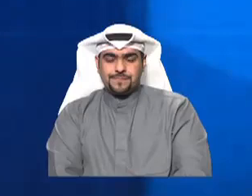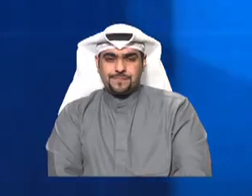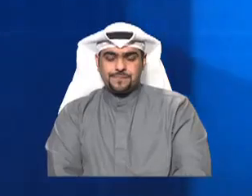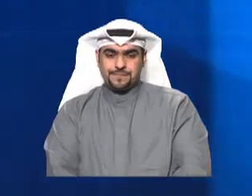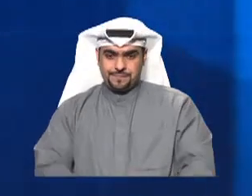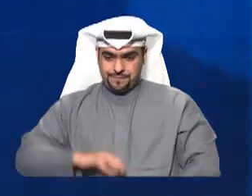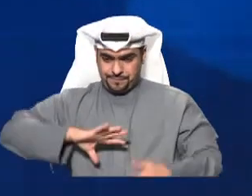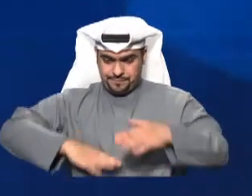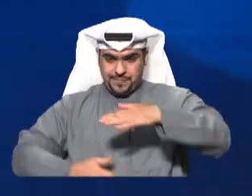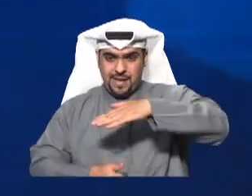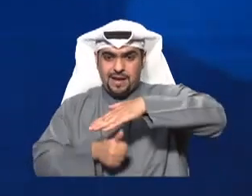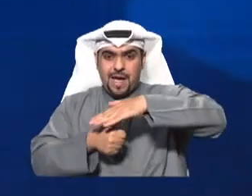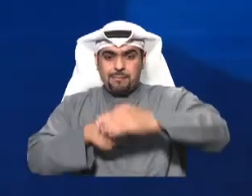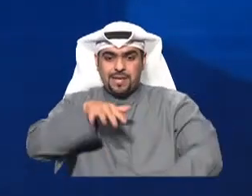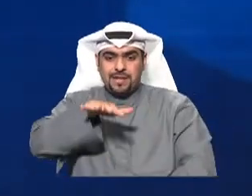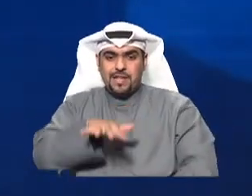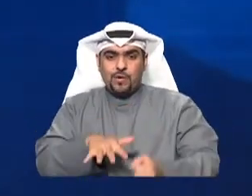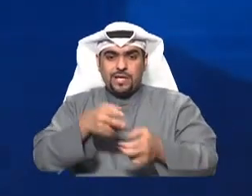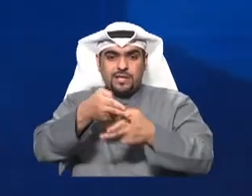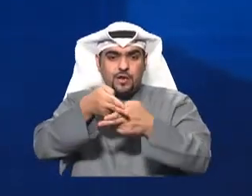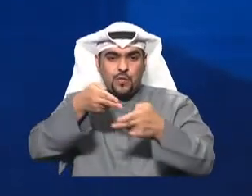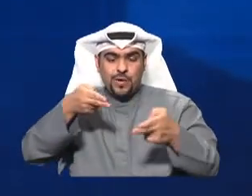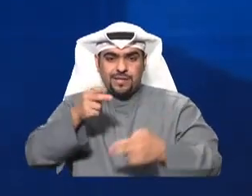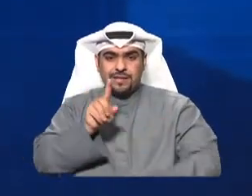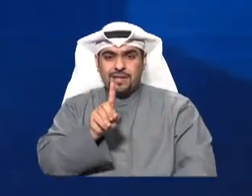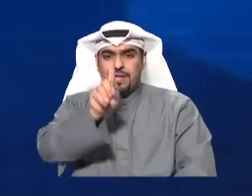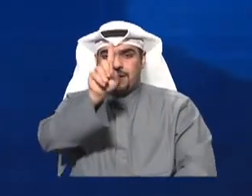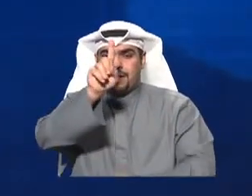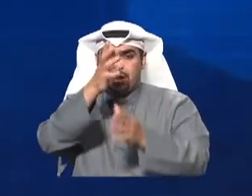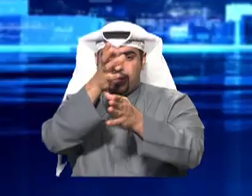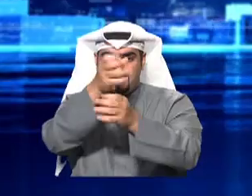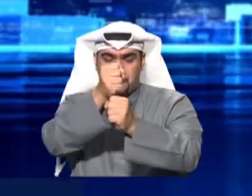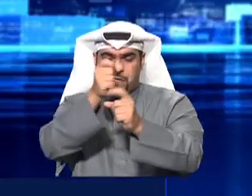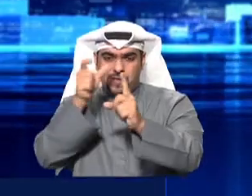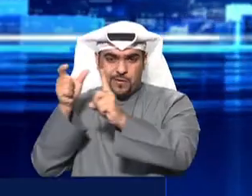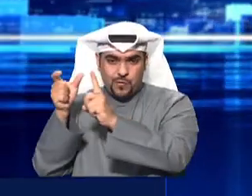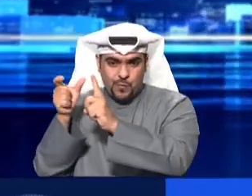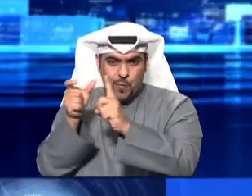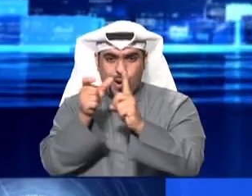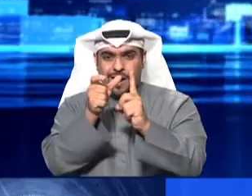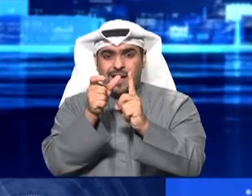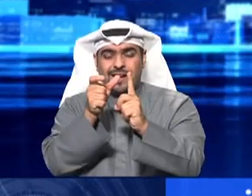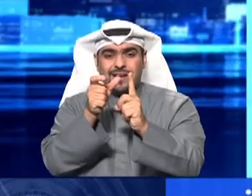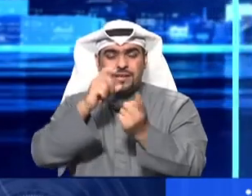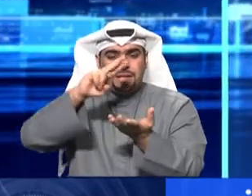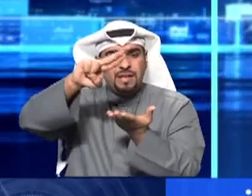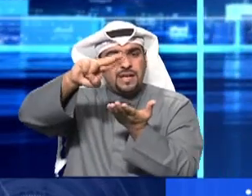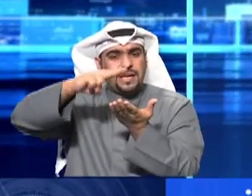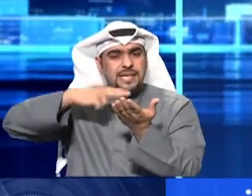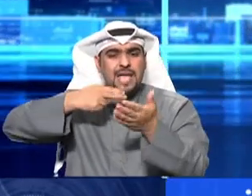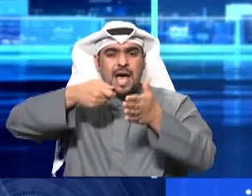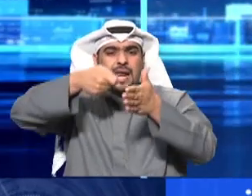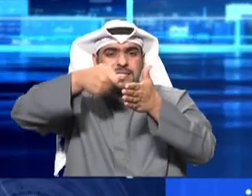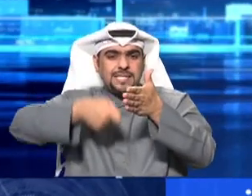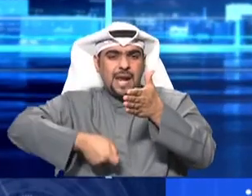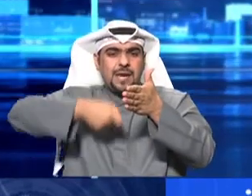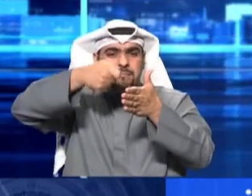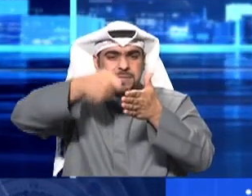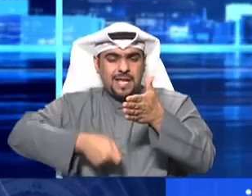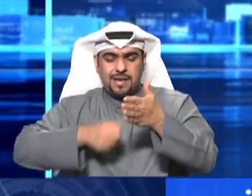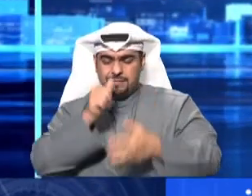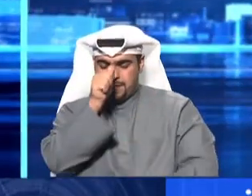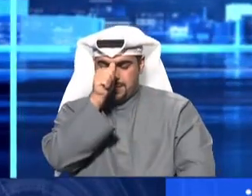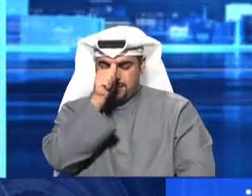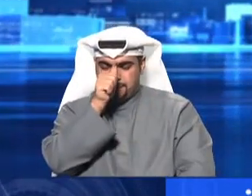تلقى حضرة صاحب السمو أمير البلاد الشيخ نواف الأحمد الجابر الصباح حفظه الله ورعاه برقية تعزية من أخيه صاحب السمو